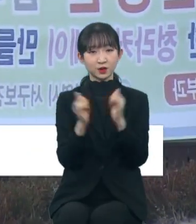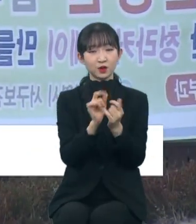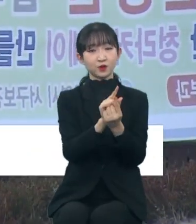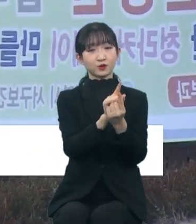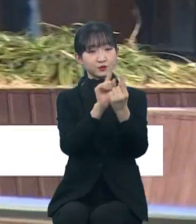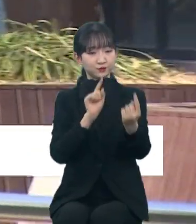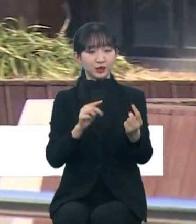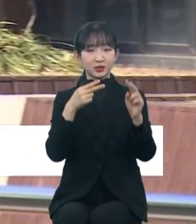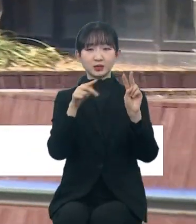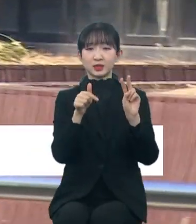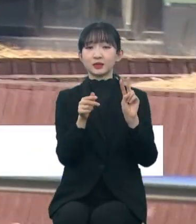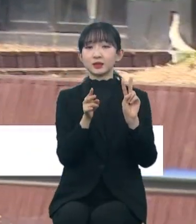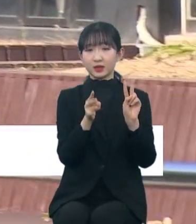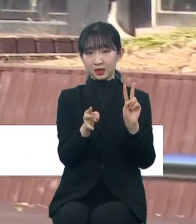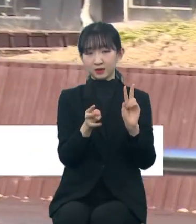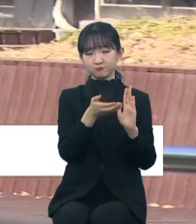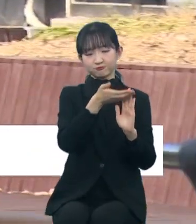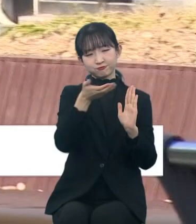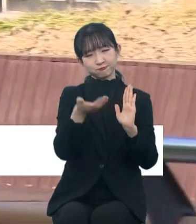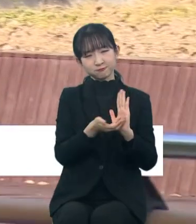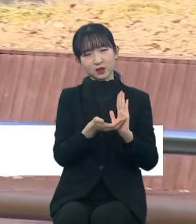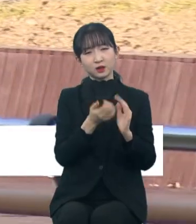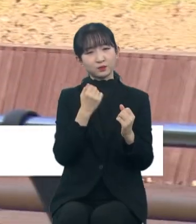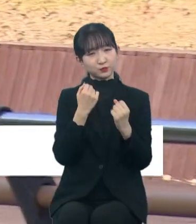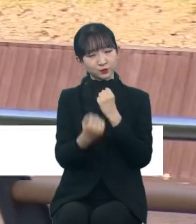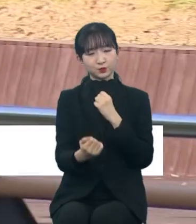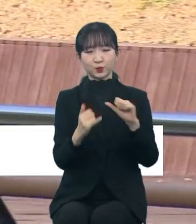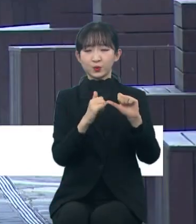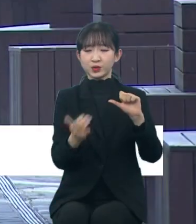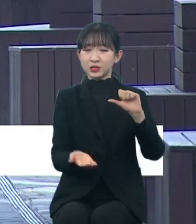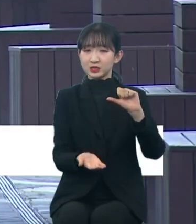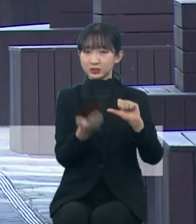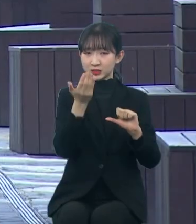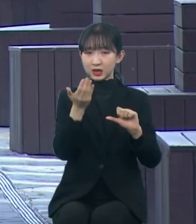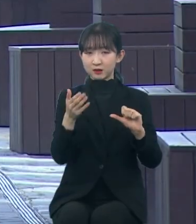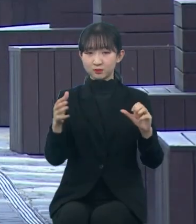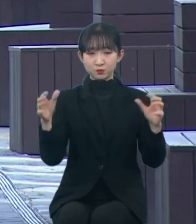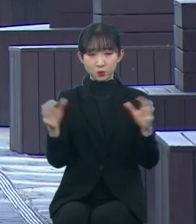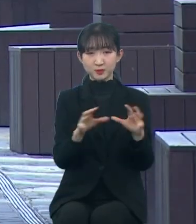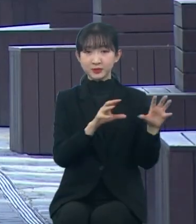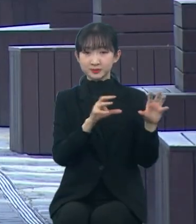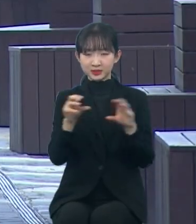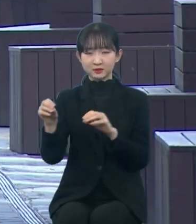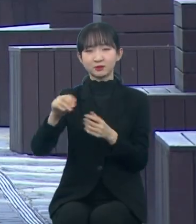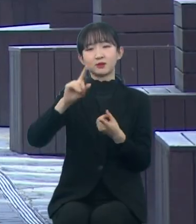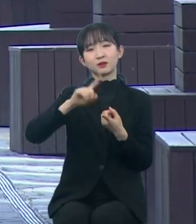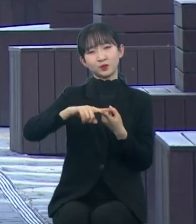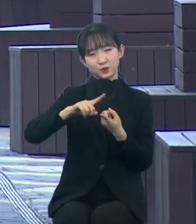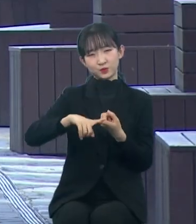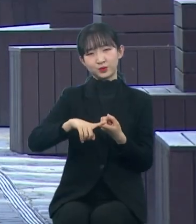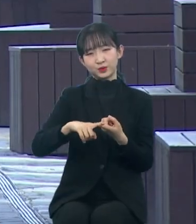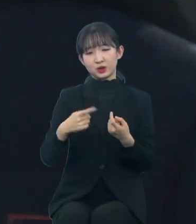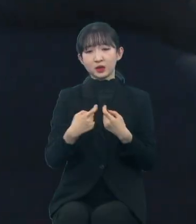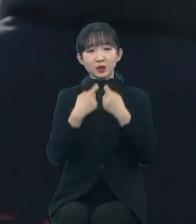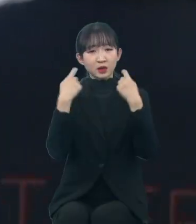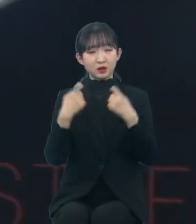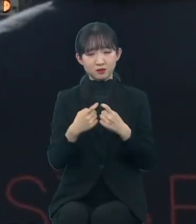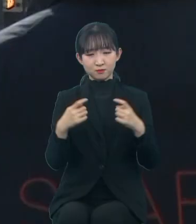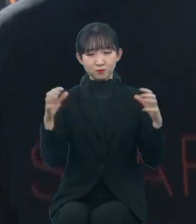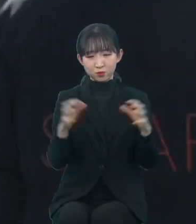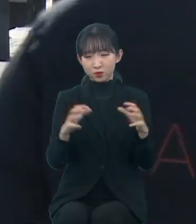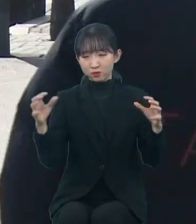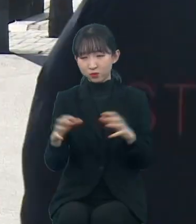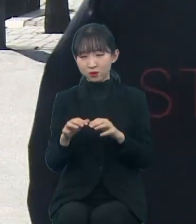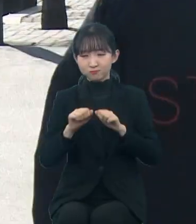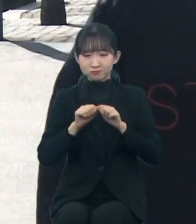2단계로 조정됐지만 5인 이상 사적 모임 금지 조치는 유지됩니다. 개인 간의 모임 등을 통한 전파를 줄이기